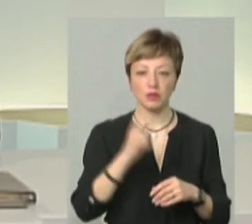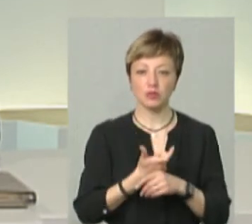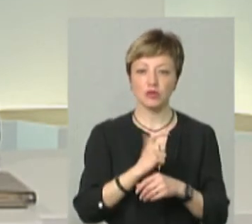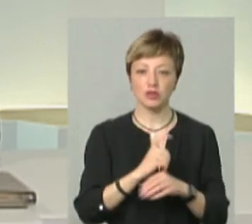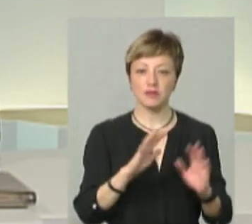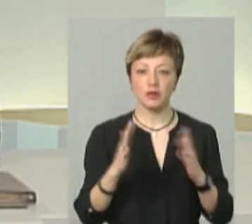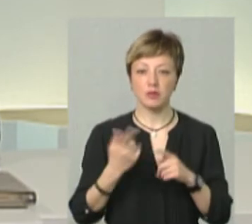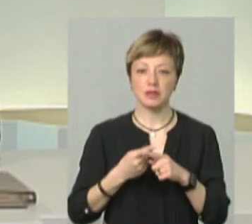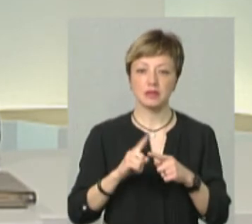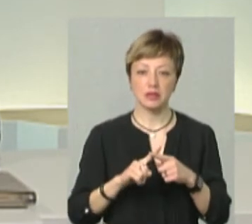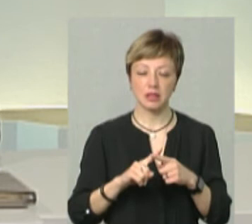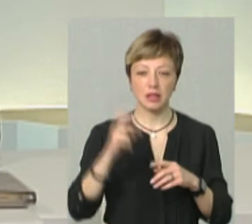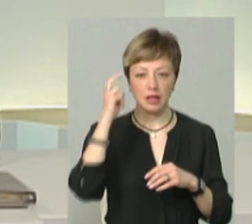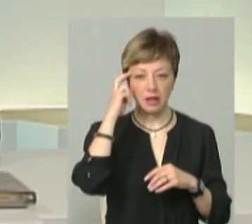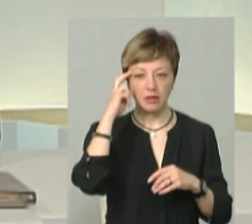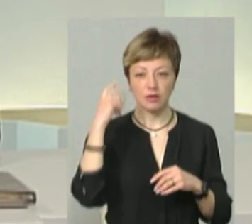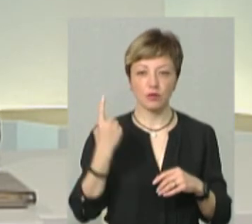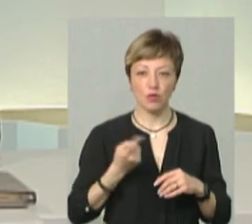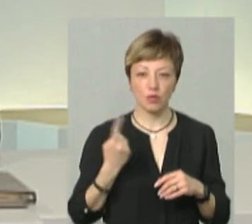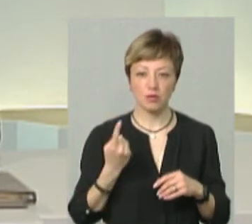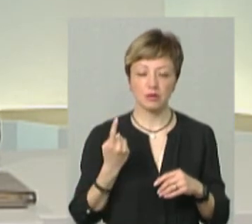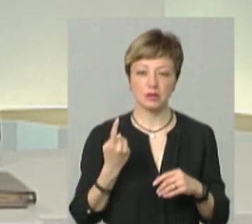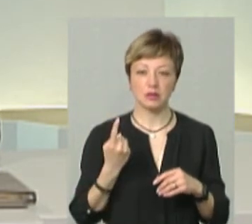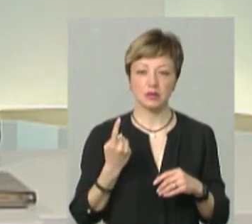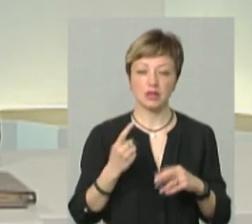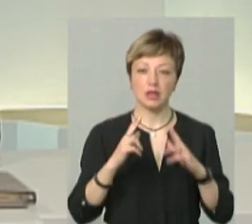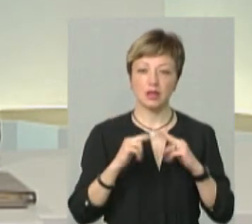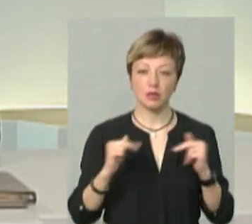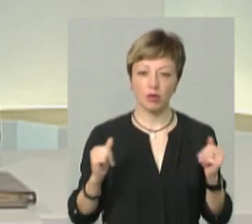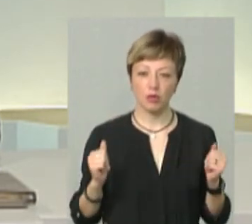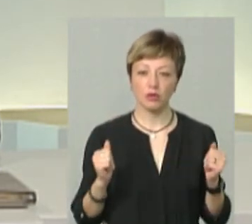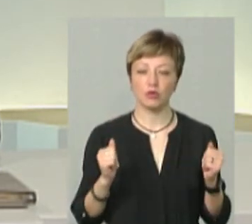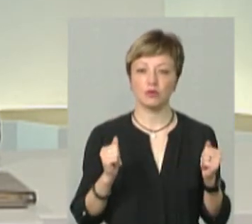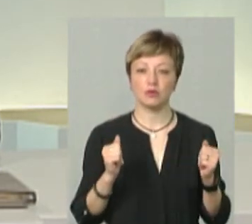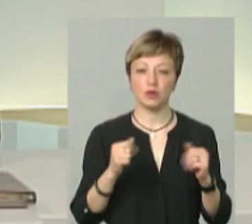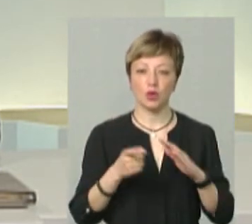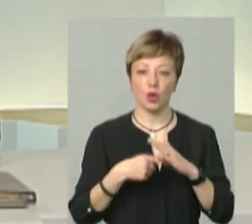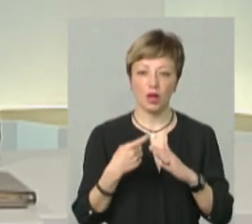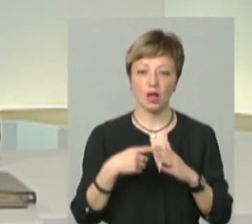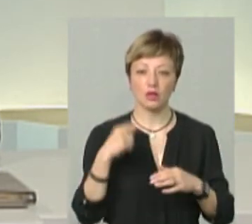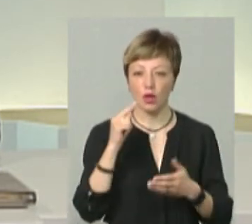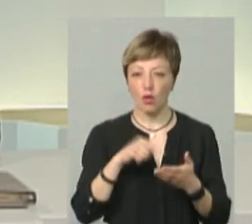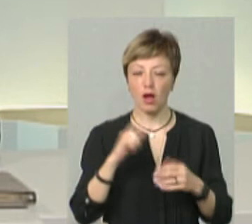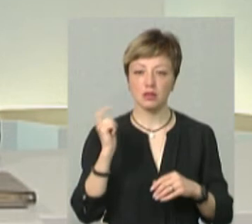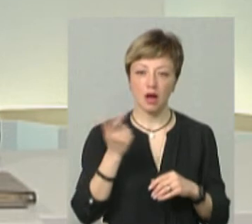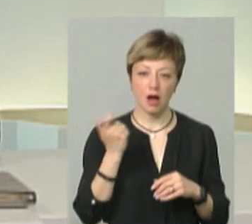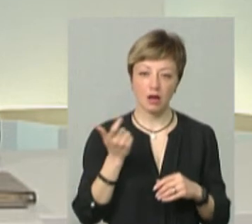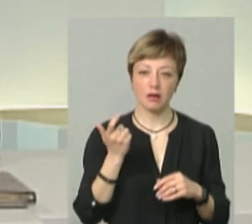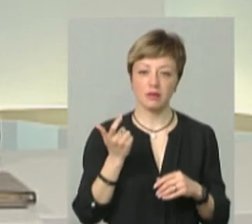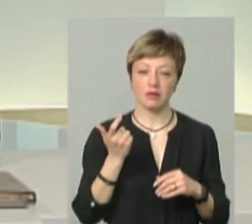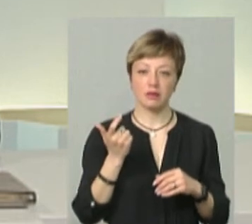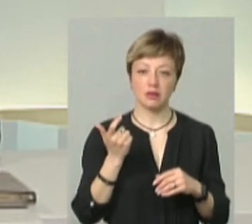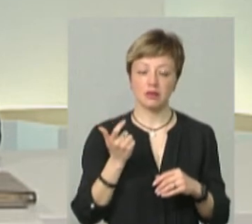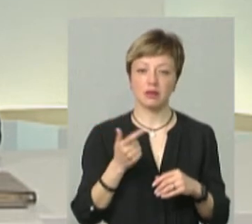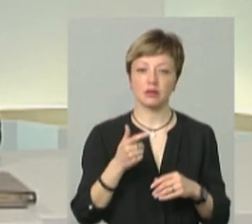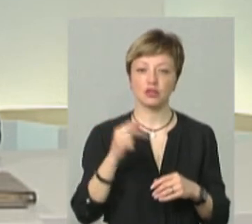більшості випадків це Київ, Київ-область, Дніпропетро, Донецьк, Луганськ, Харків, ну, чим